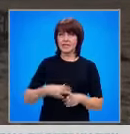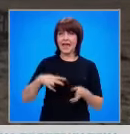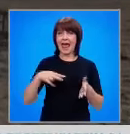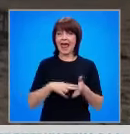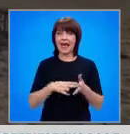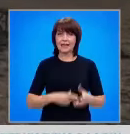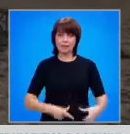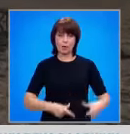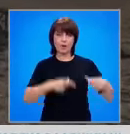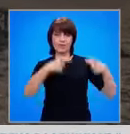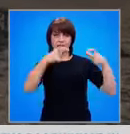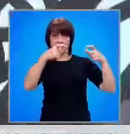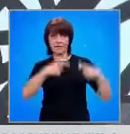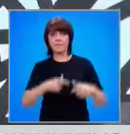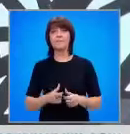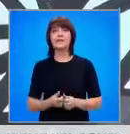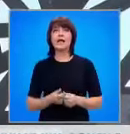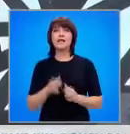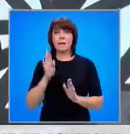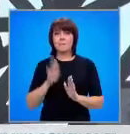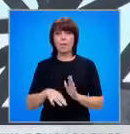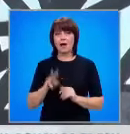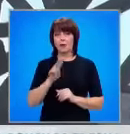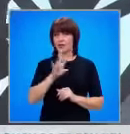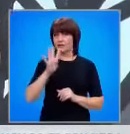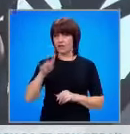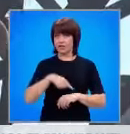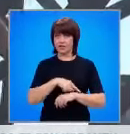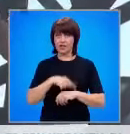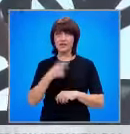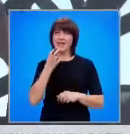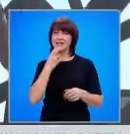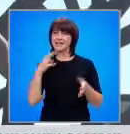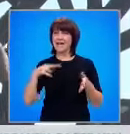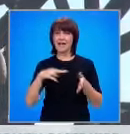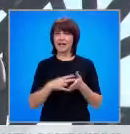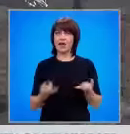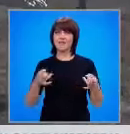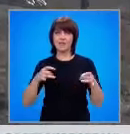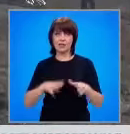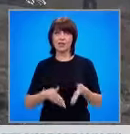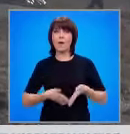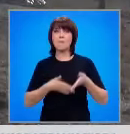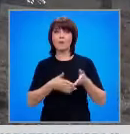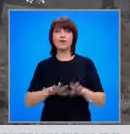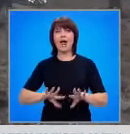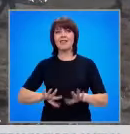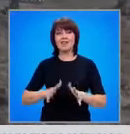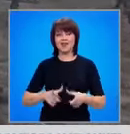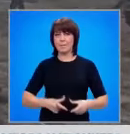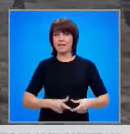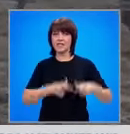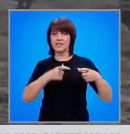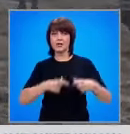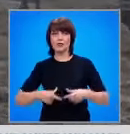а една подстанция е спряла работа. За по-малко от 24 часа захранването е възстановено с помощта на временни съоръжения,